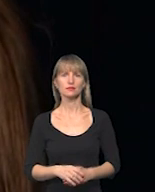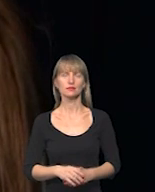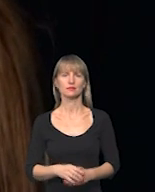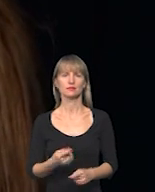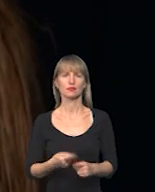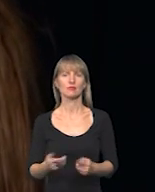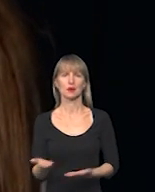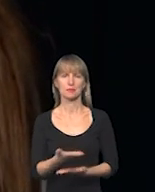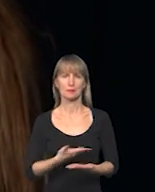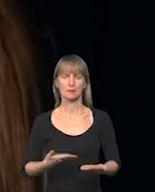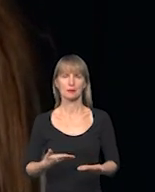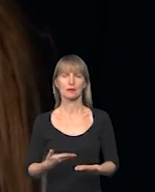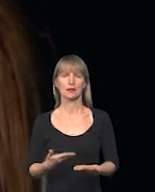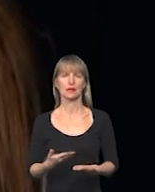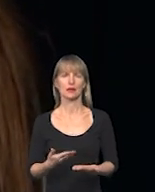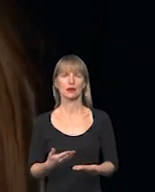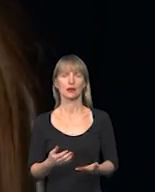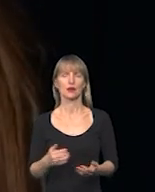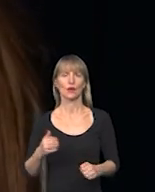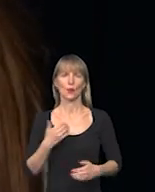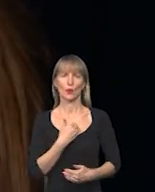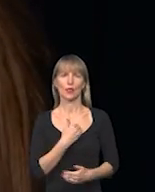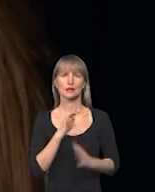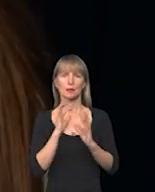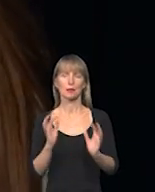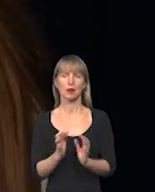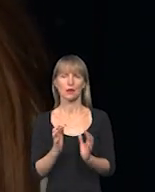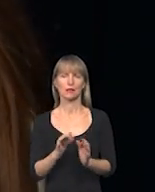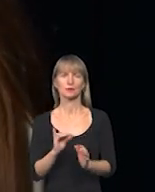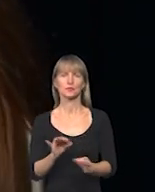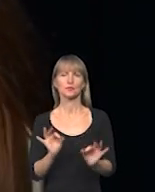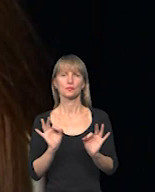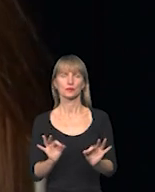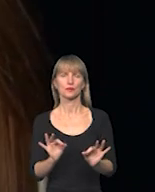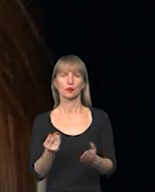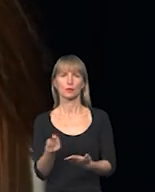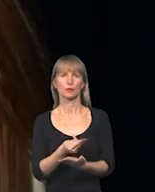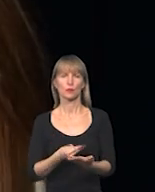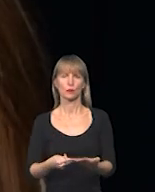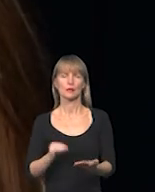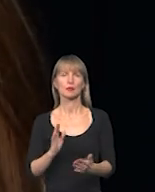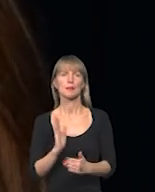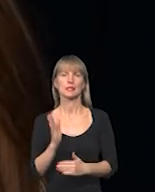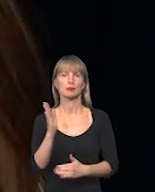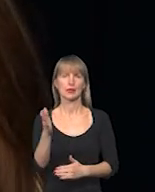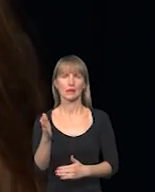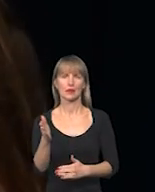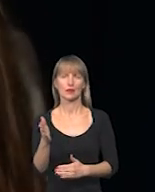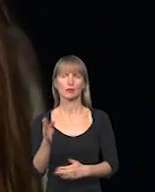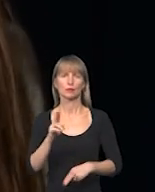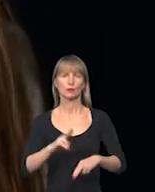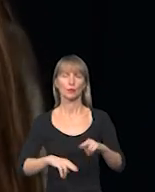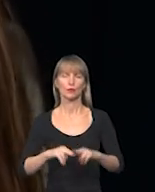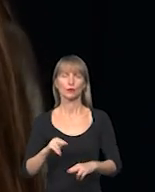Тобто ми старалися, щоб зберігти і правильну будову малюнку та в перспективі в